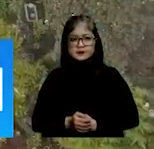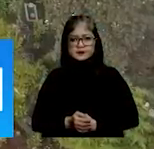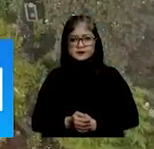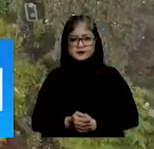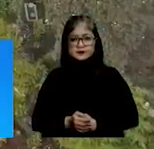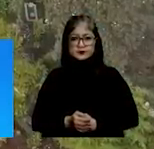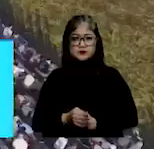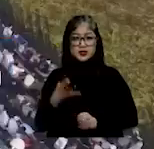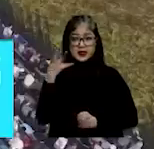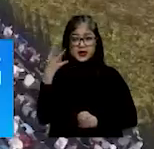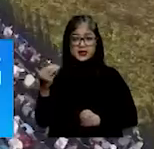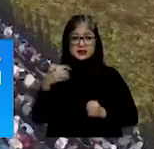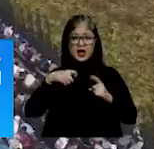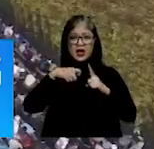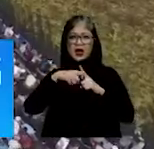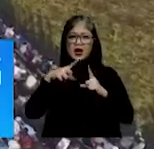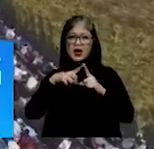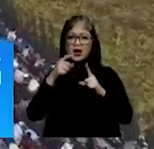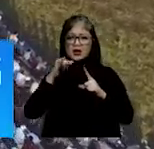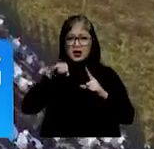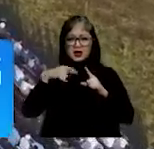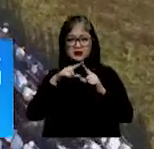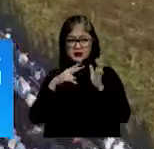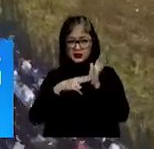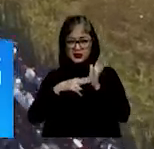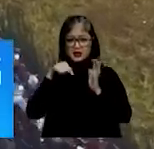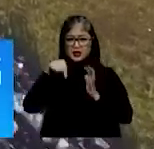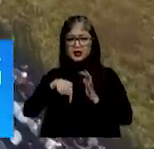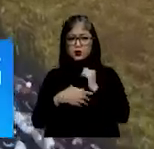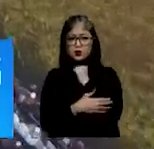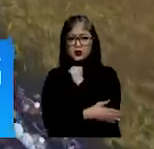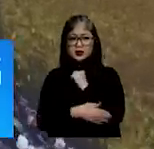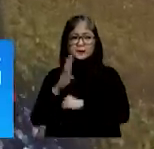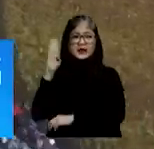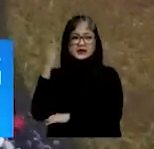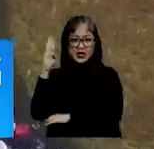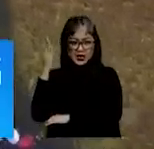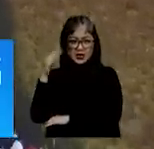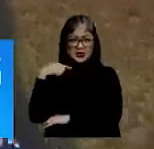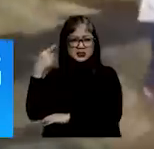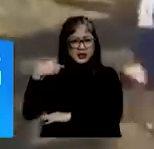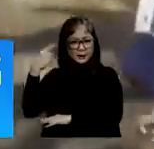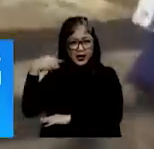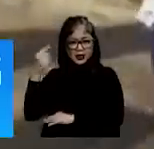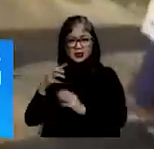Dusun Kerajaan di Desa Batur, Banjarnegara, Jawa Tengah ini mencuri perhatian publik setiap hari Raya Idul Adha.